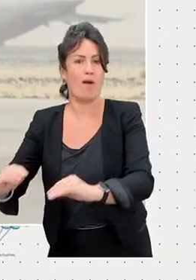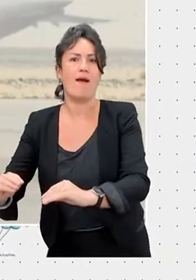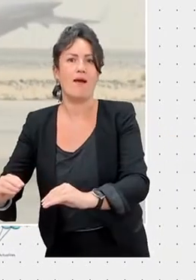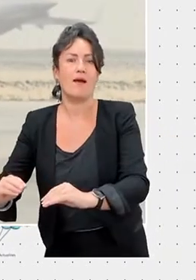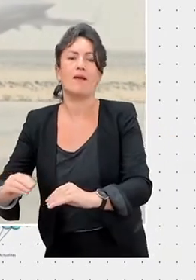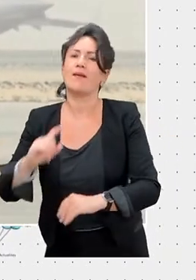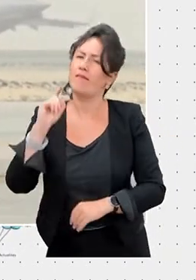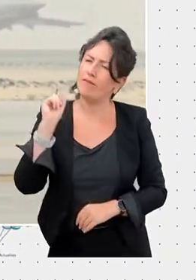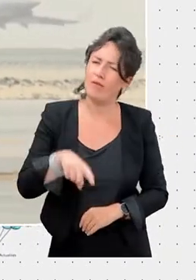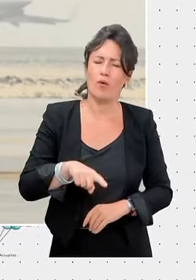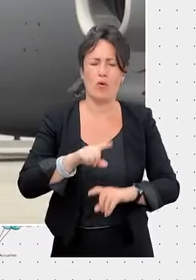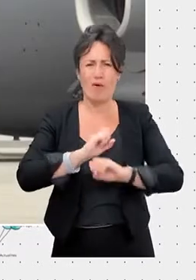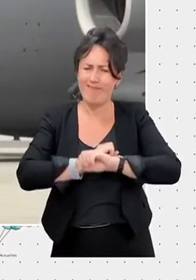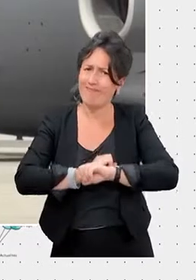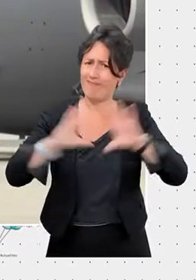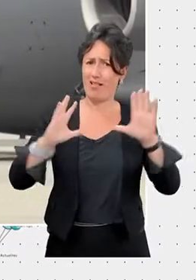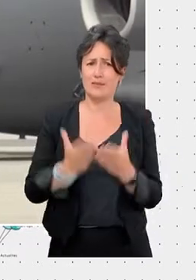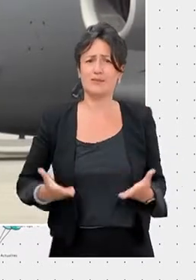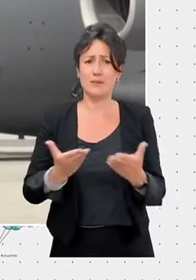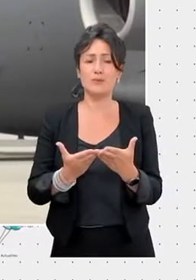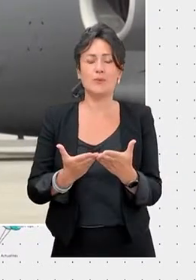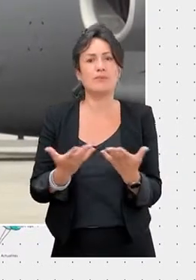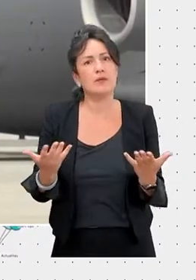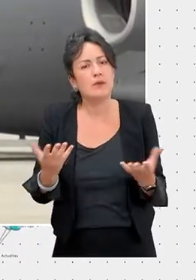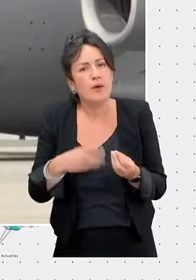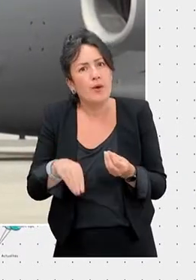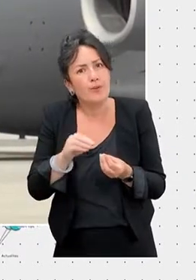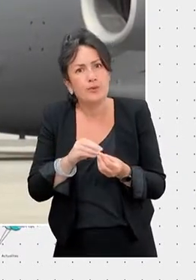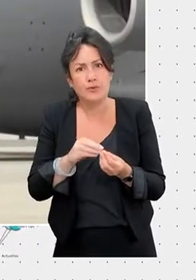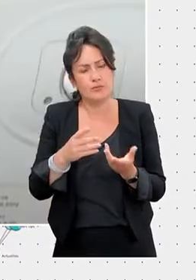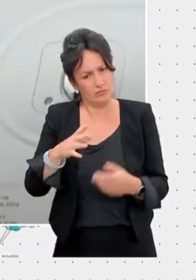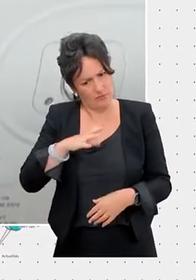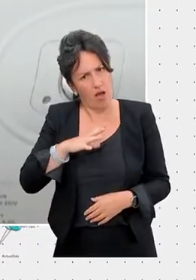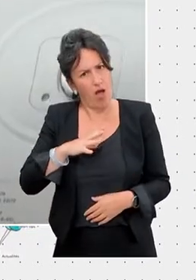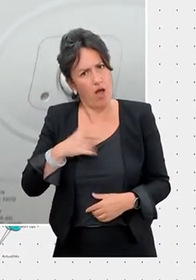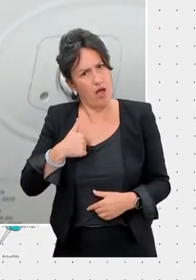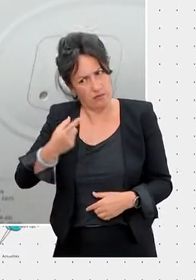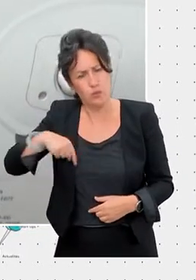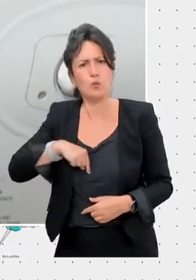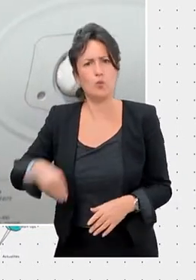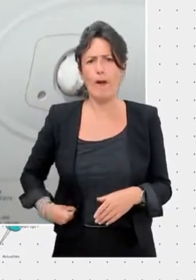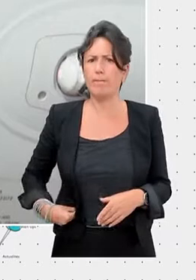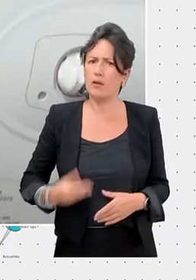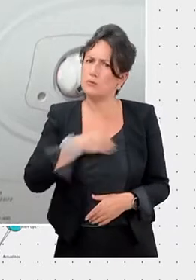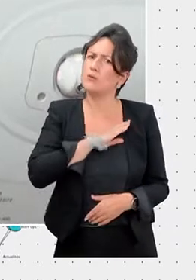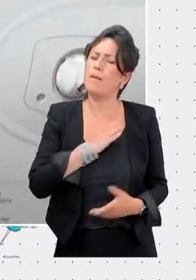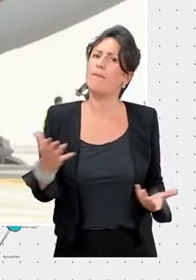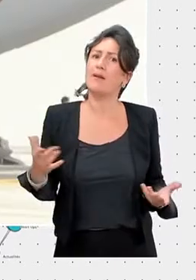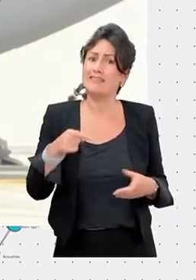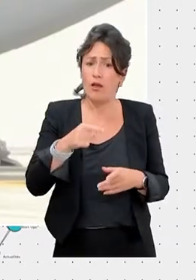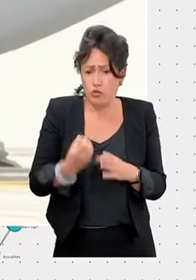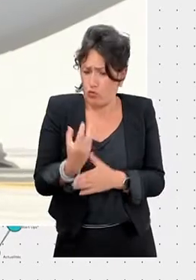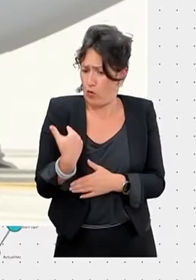fasse la lumière sur cette situation. Et puis surtout, on a du sang sur les mains. Parce que ce n'est pas une situation qui date